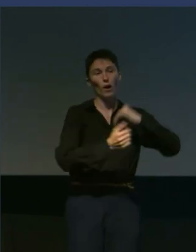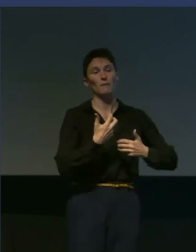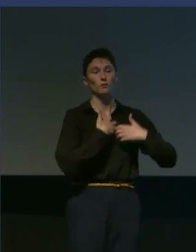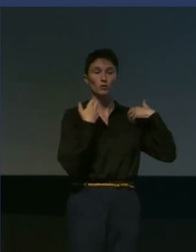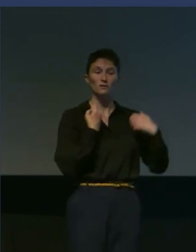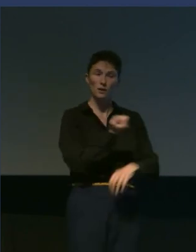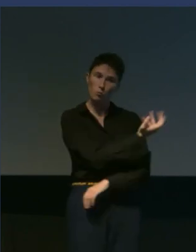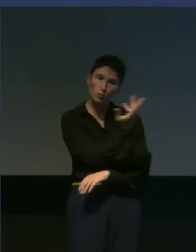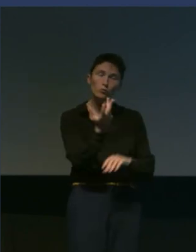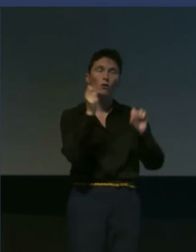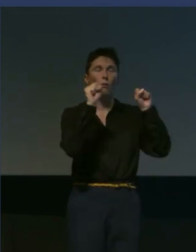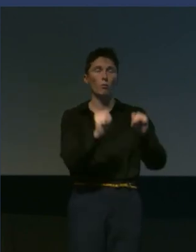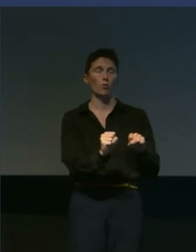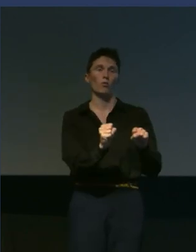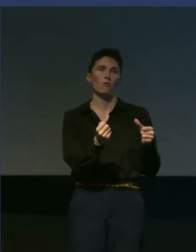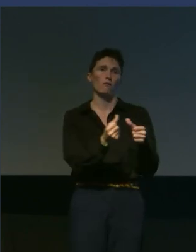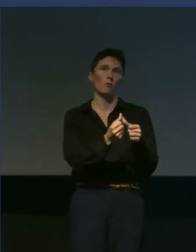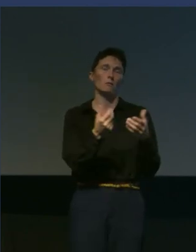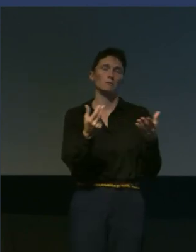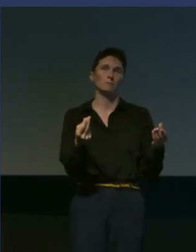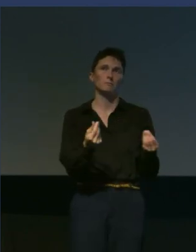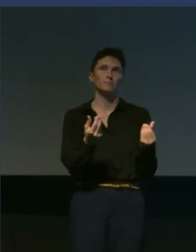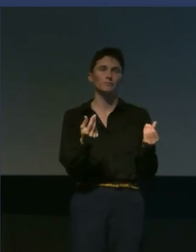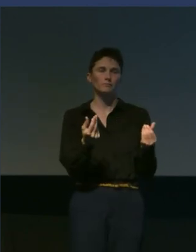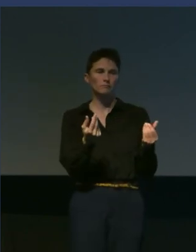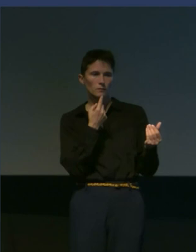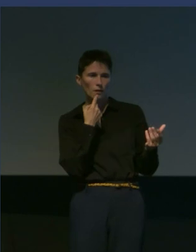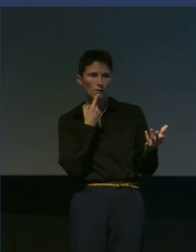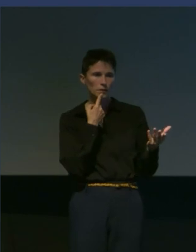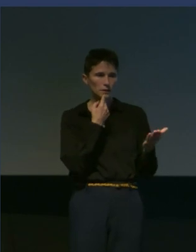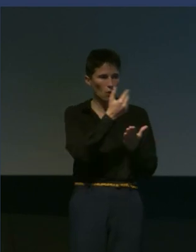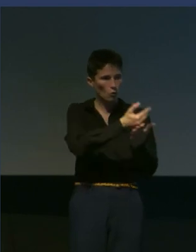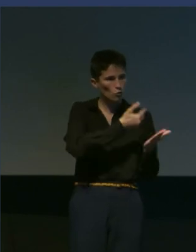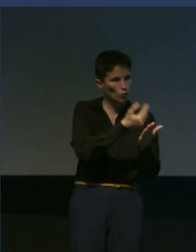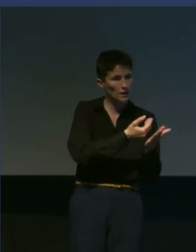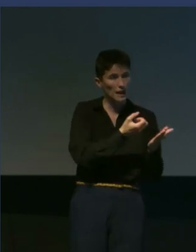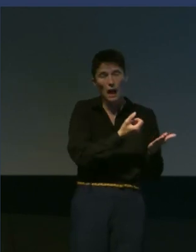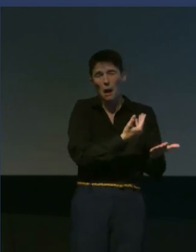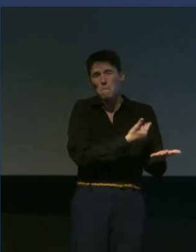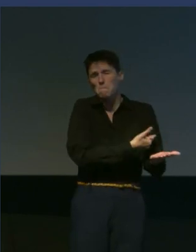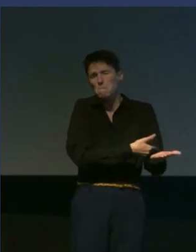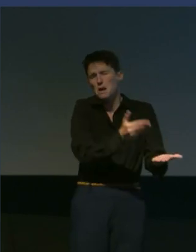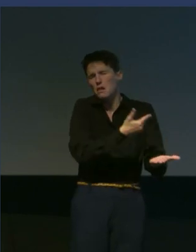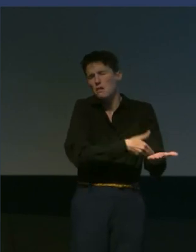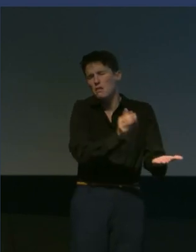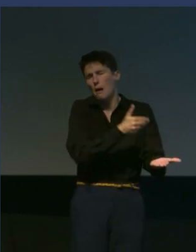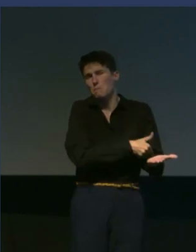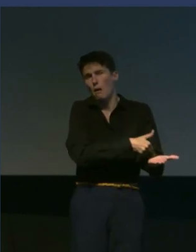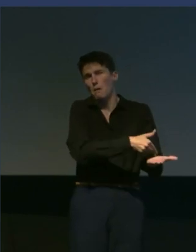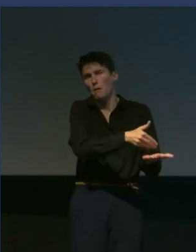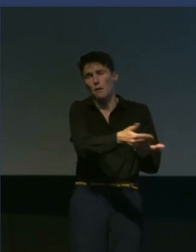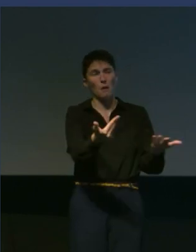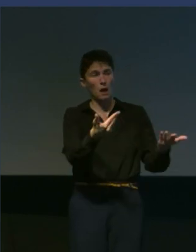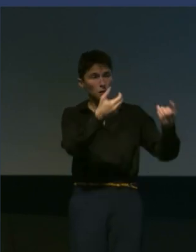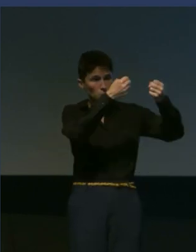exemple, de traiter et de mettre en corrélation des données, des milliers, des milliards de données qu'il y a à travers l'ensemble du globe,